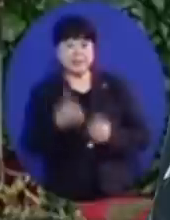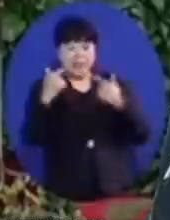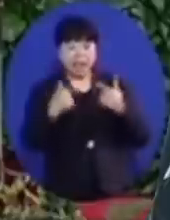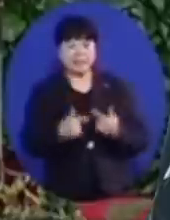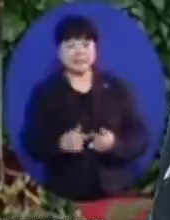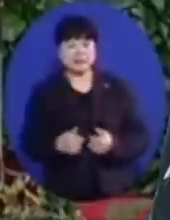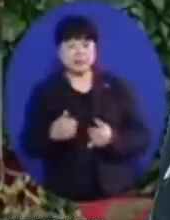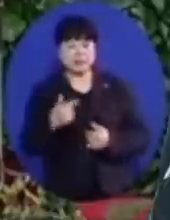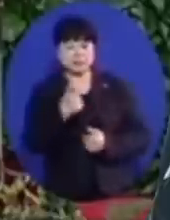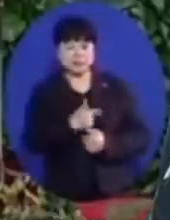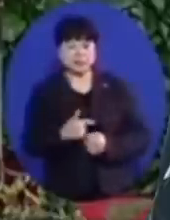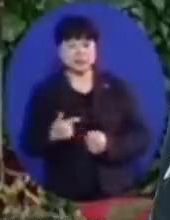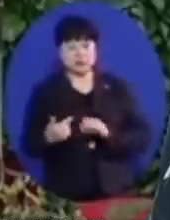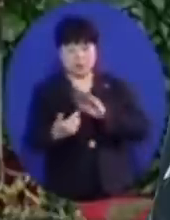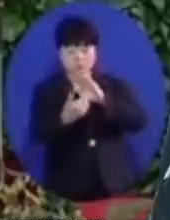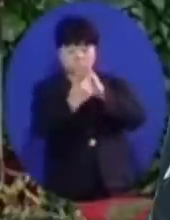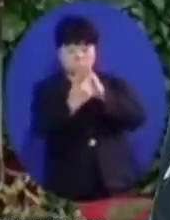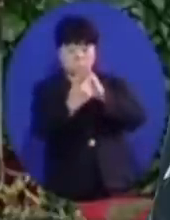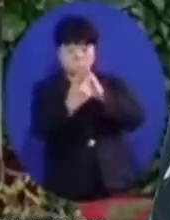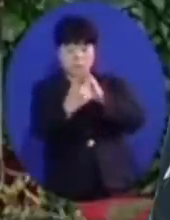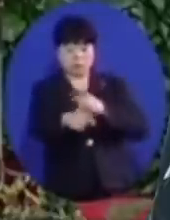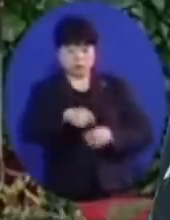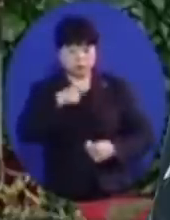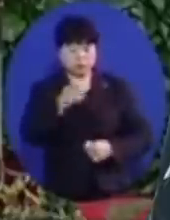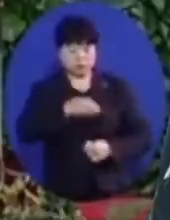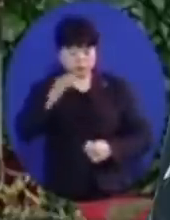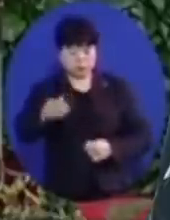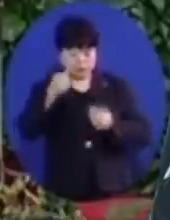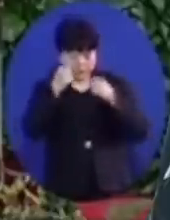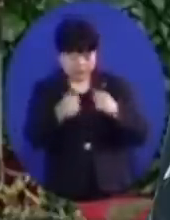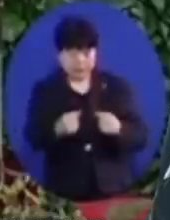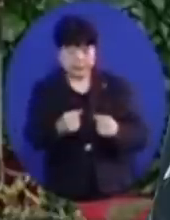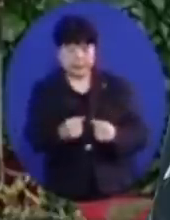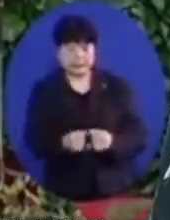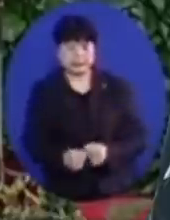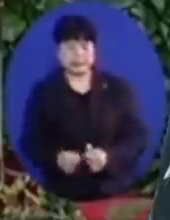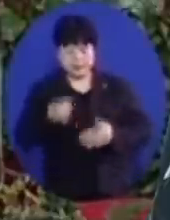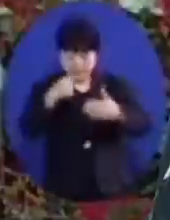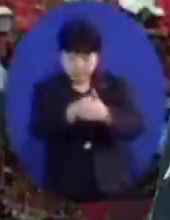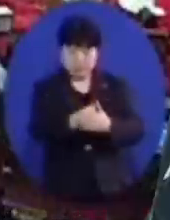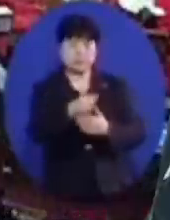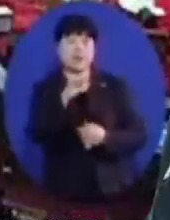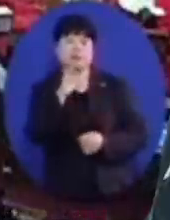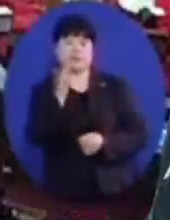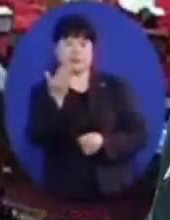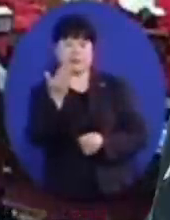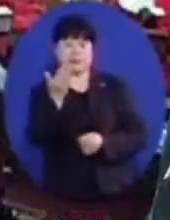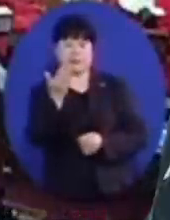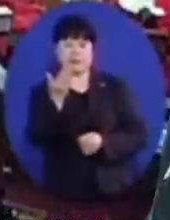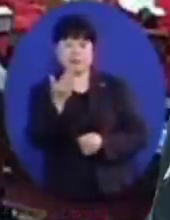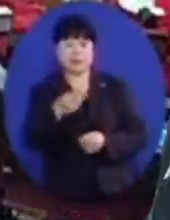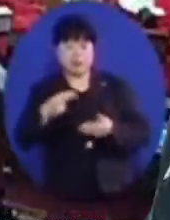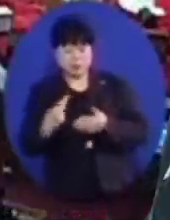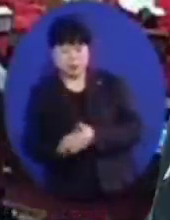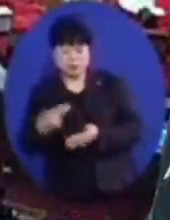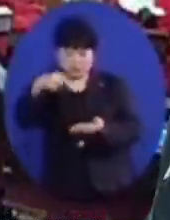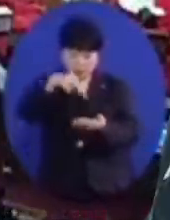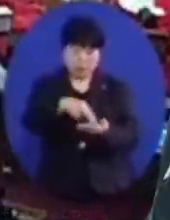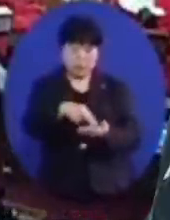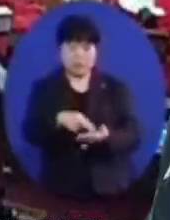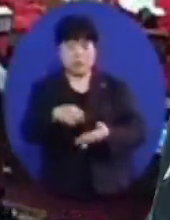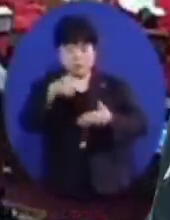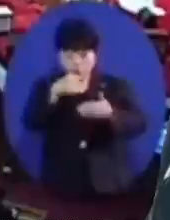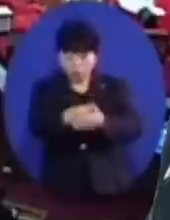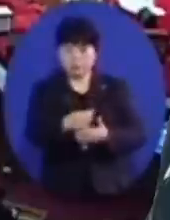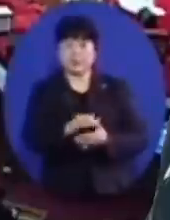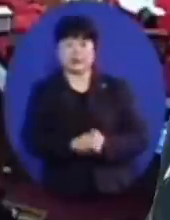항상 우리 가슴에 의해 흉배를 붙이고 의롭고 증여롭게 살겠다는 단호한 결심을 해야 되는 것입니다 넘어지다가 일어났으면 결심을 해야